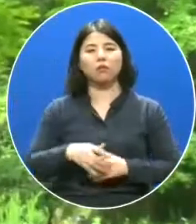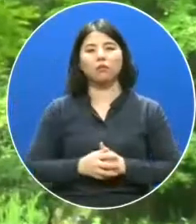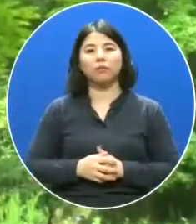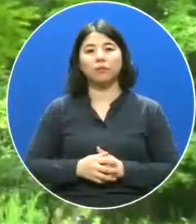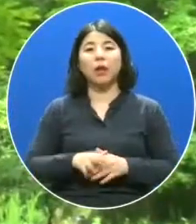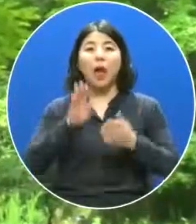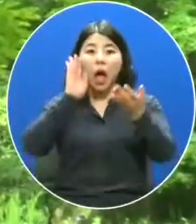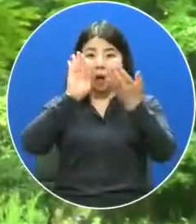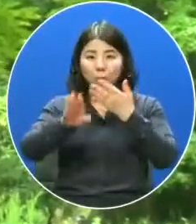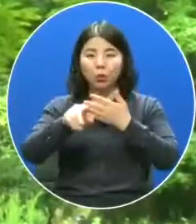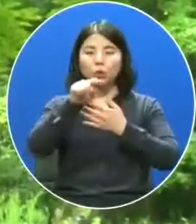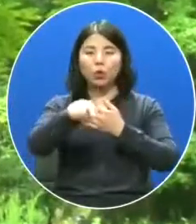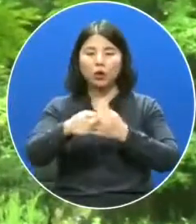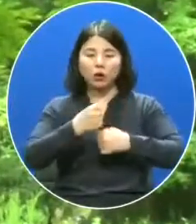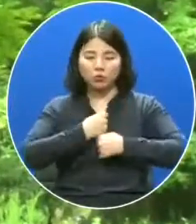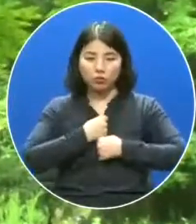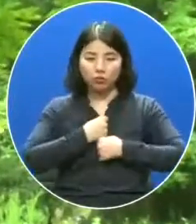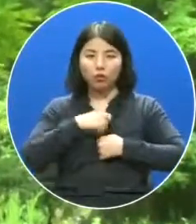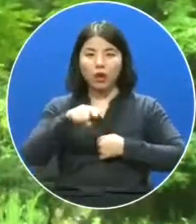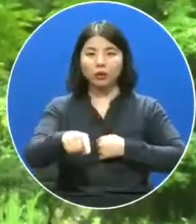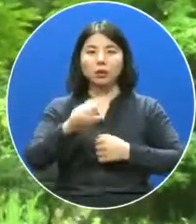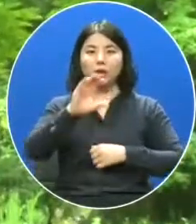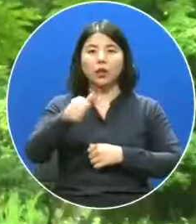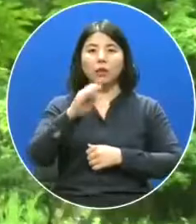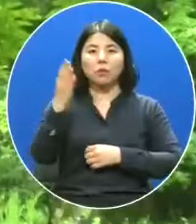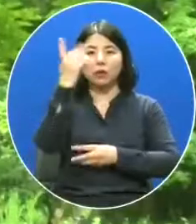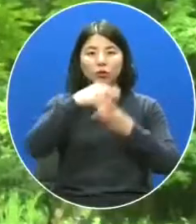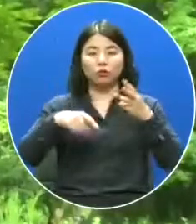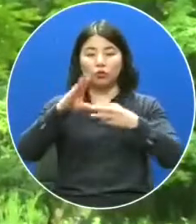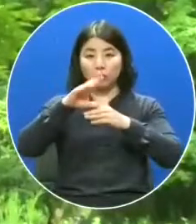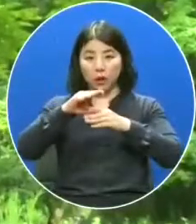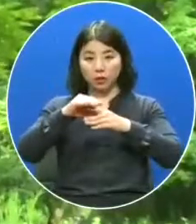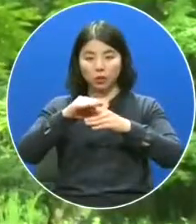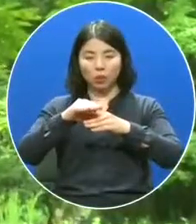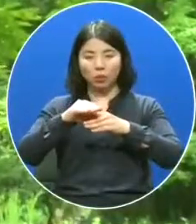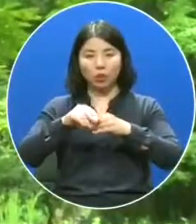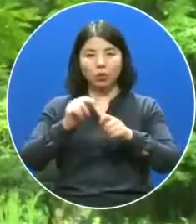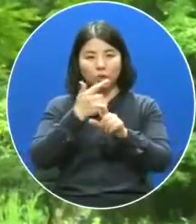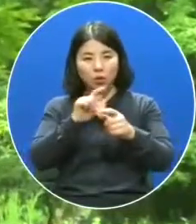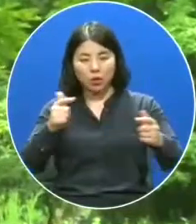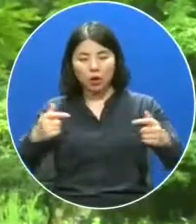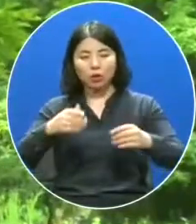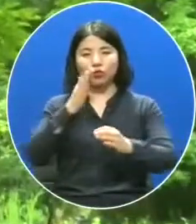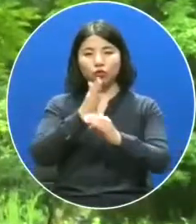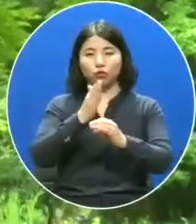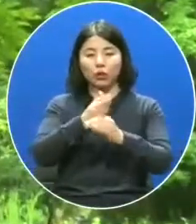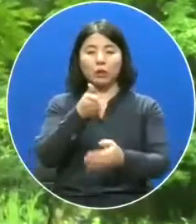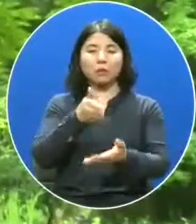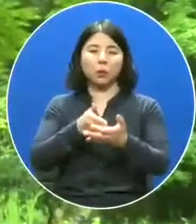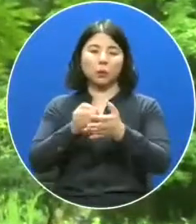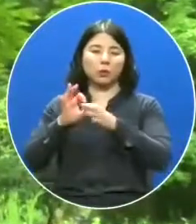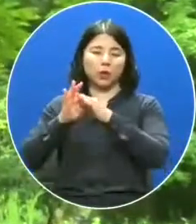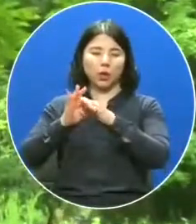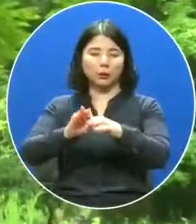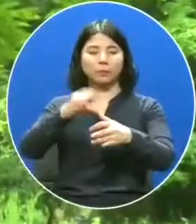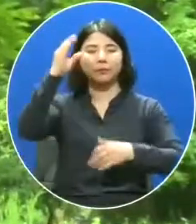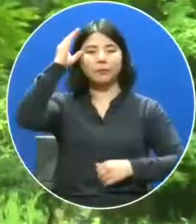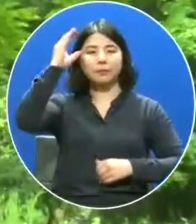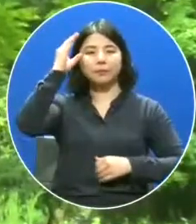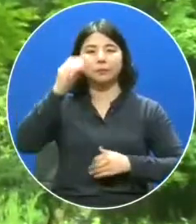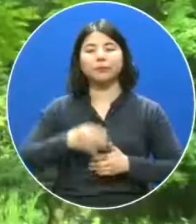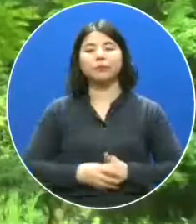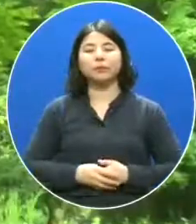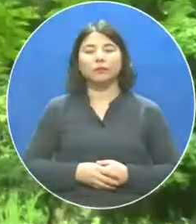행위입니다. 앞으로도 이에 주의하는 CJB 청주 방송의 다각적이며 중립적인 보도가